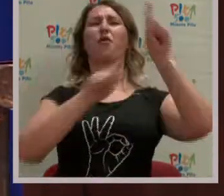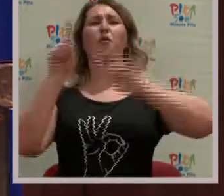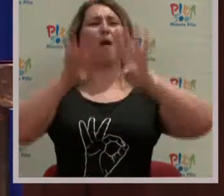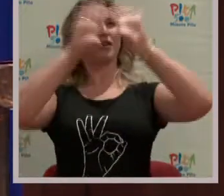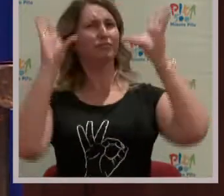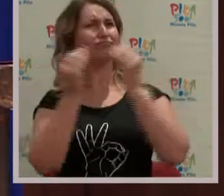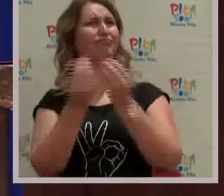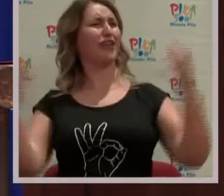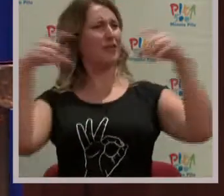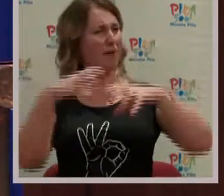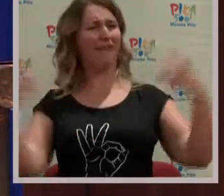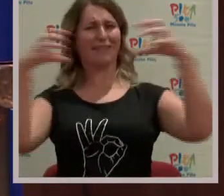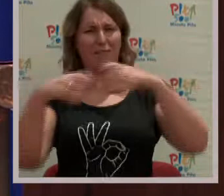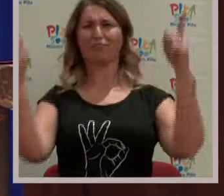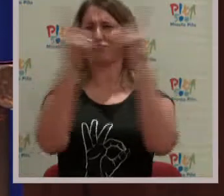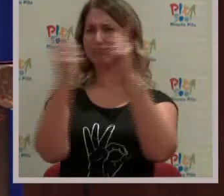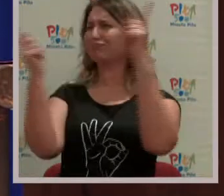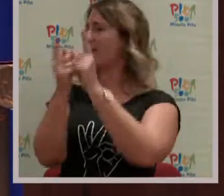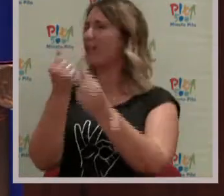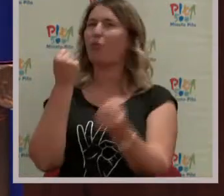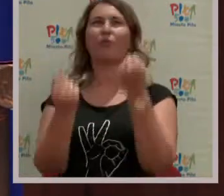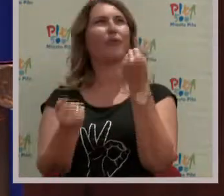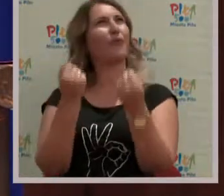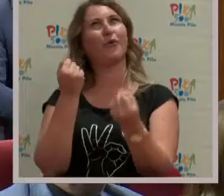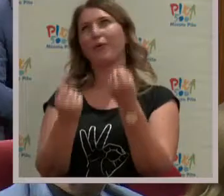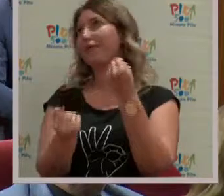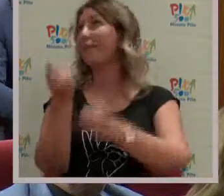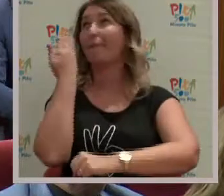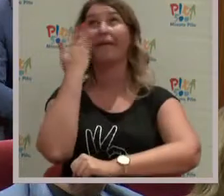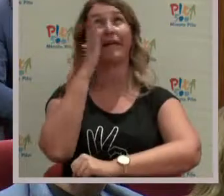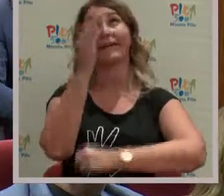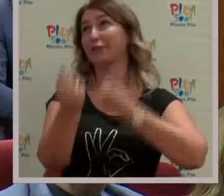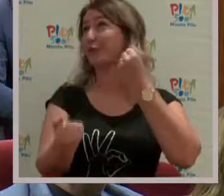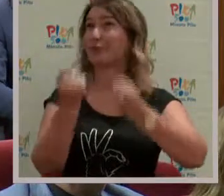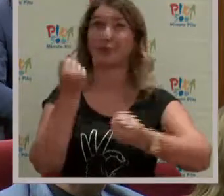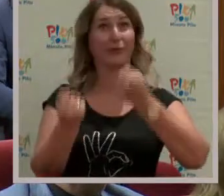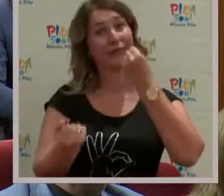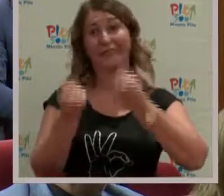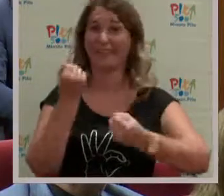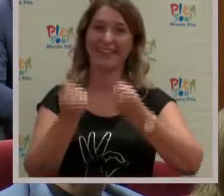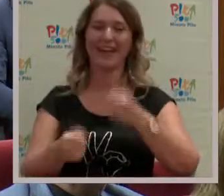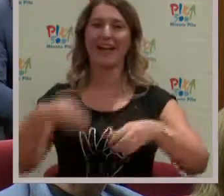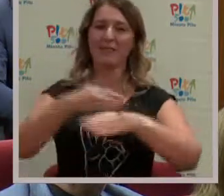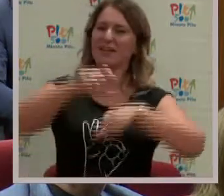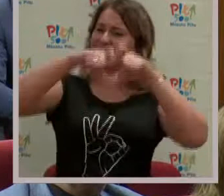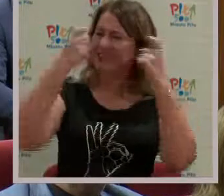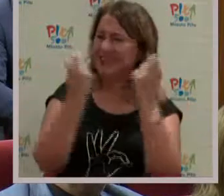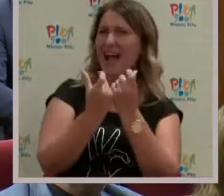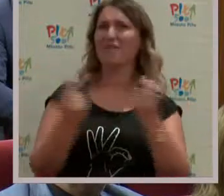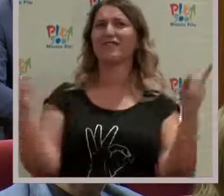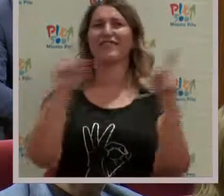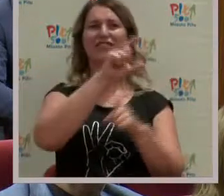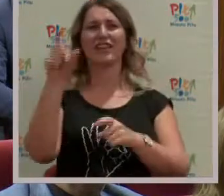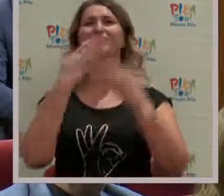wszystkie tłumaczenia trudne, bo nieraz tematy są niezwykle trudne przez całe sesje.